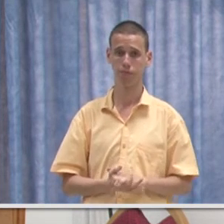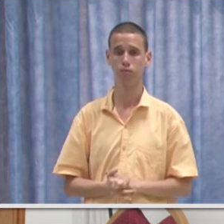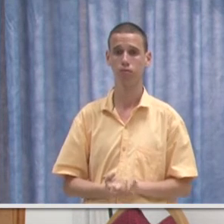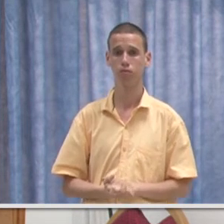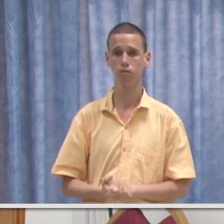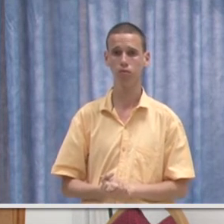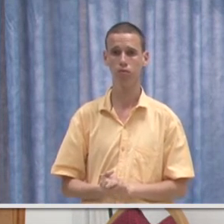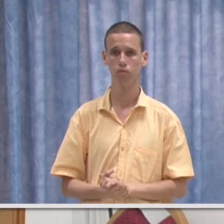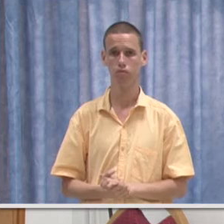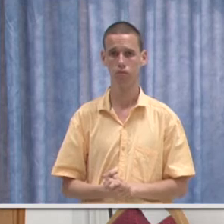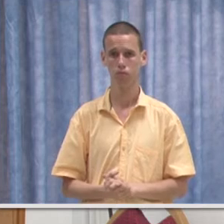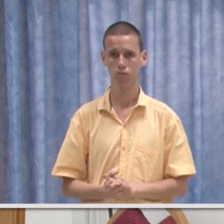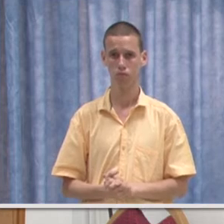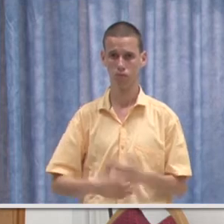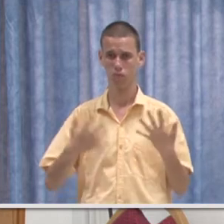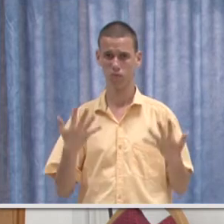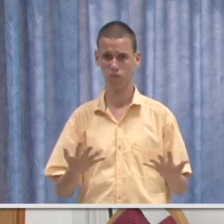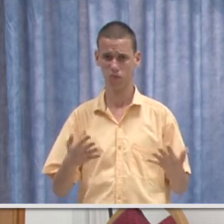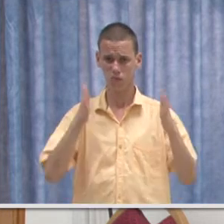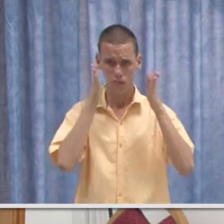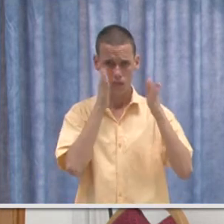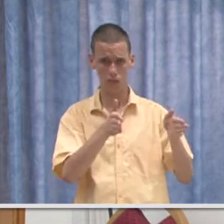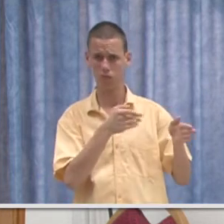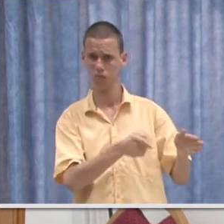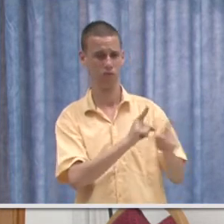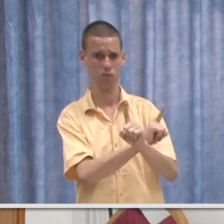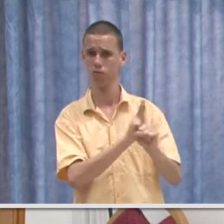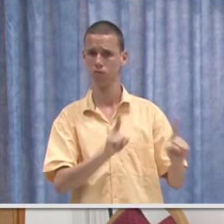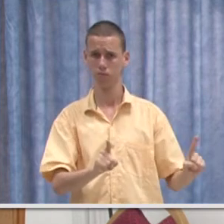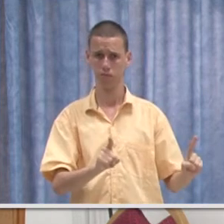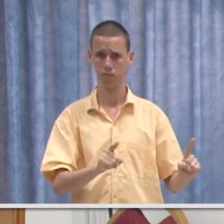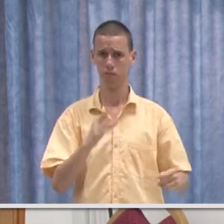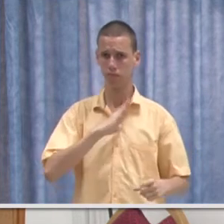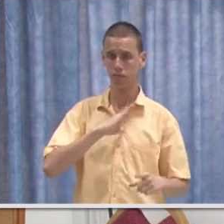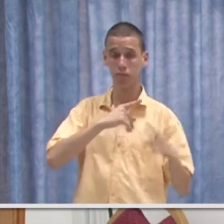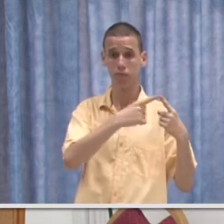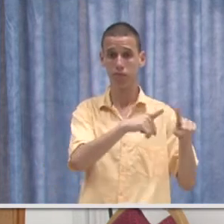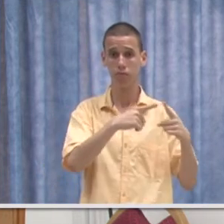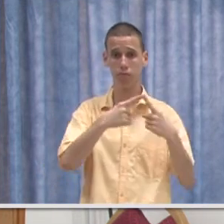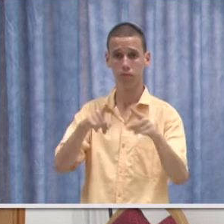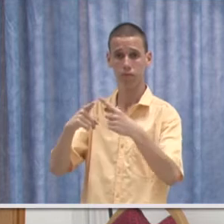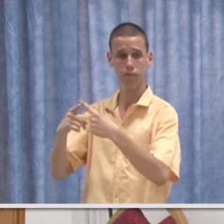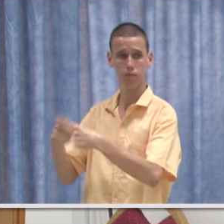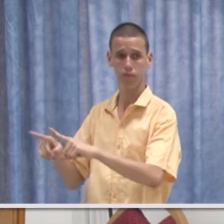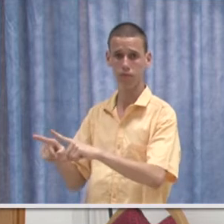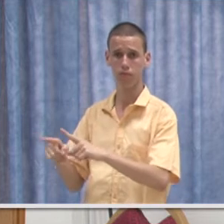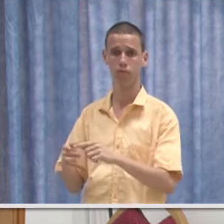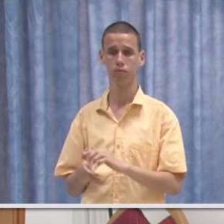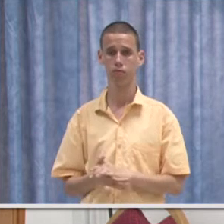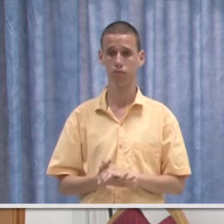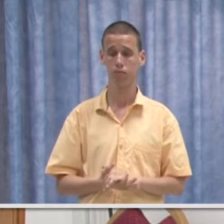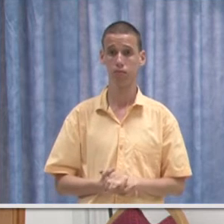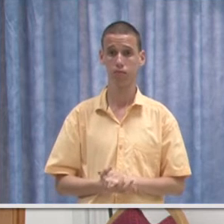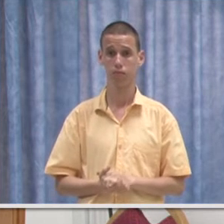certaine direction. Mais qu'il faut donner l'opportunité pour moi à compte qui m'a dit nous sommes capables de